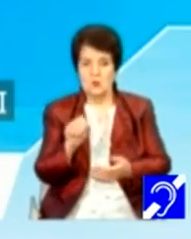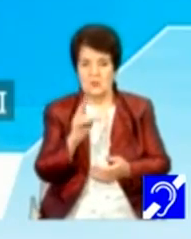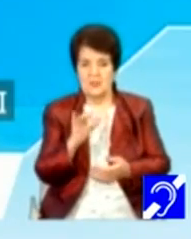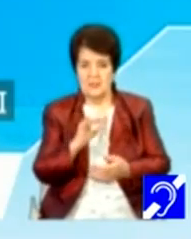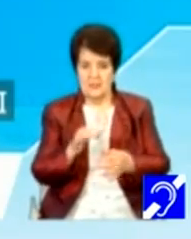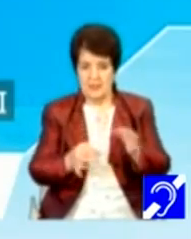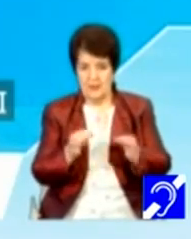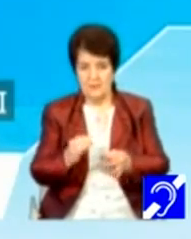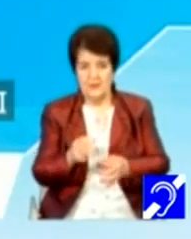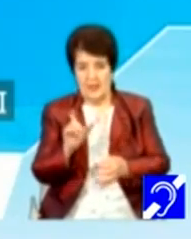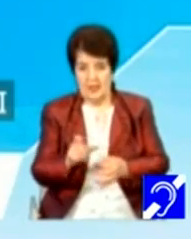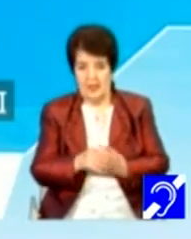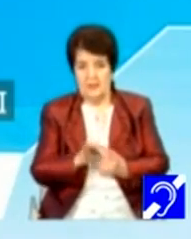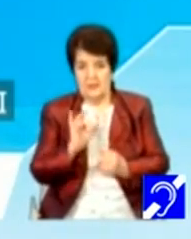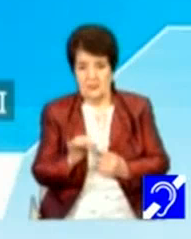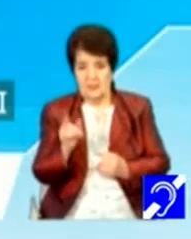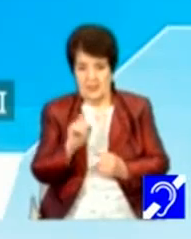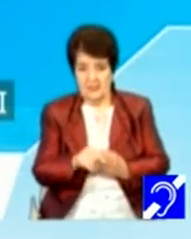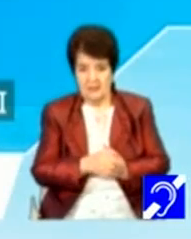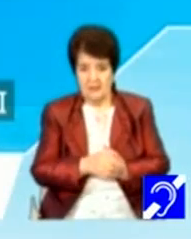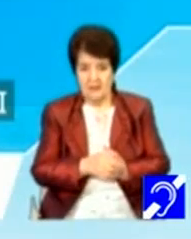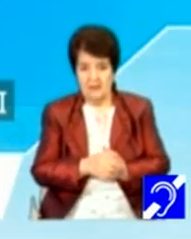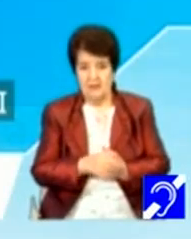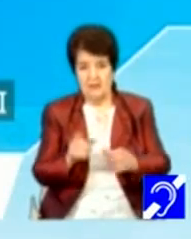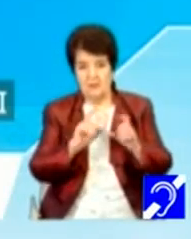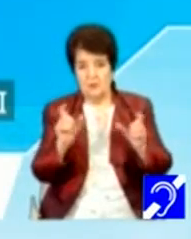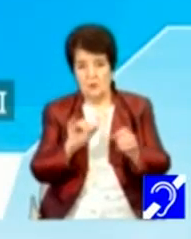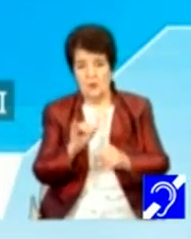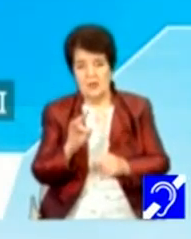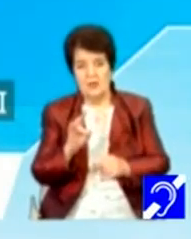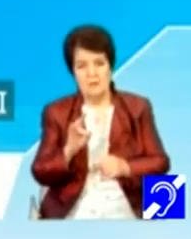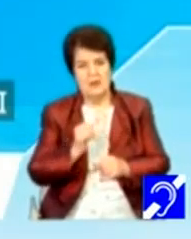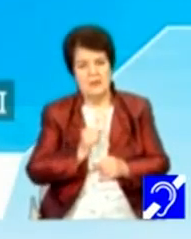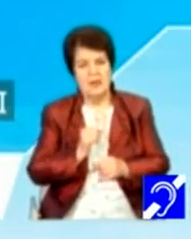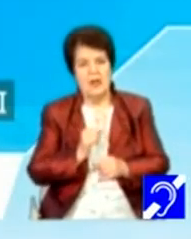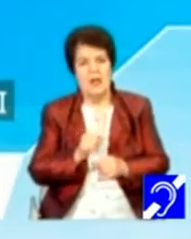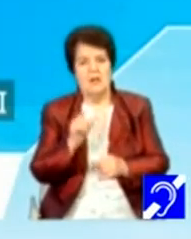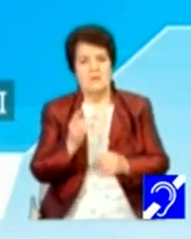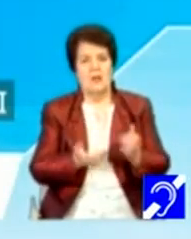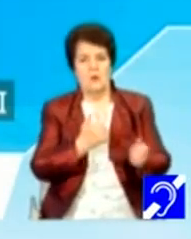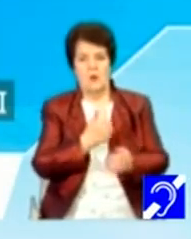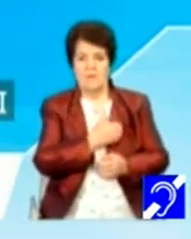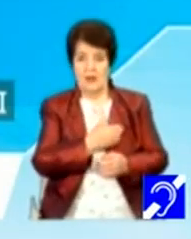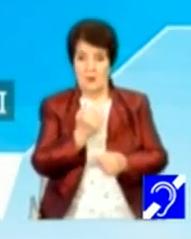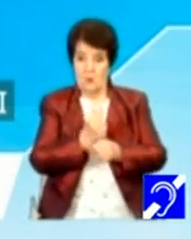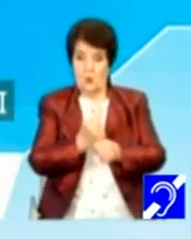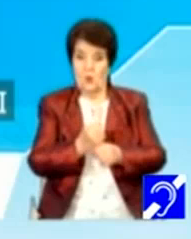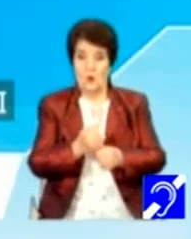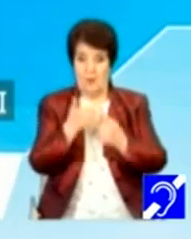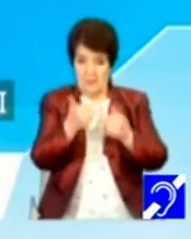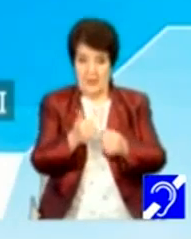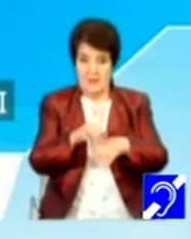și obiectivul de dezoligarhizare a instituțiilor de stat. Doar că noi vrem să facem lucrul bine până la capăt.